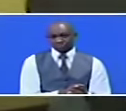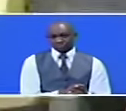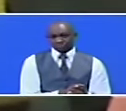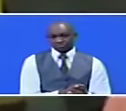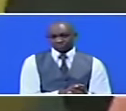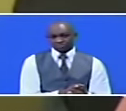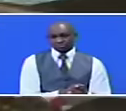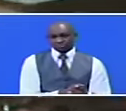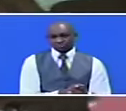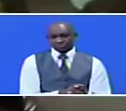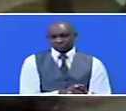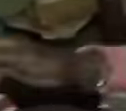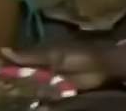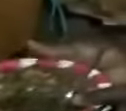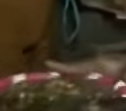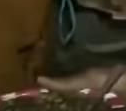akijitayarisha kuelekea kazini.